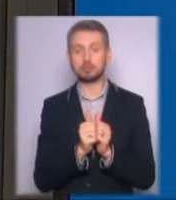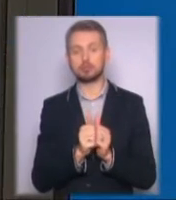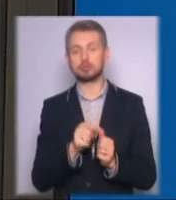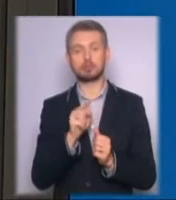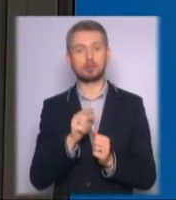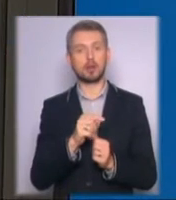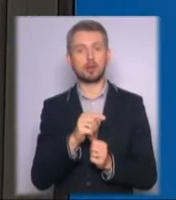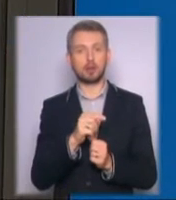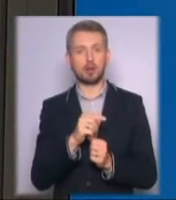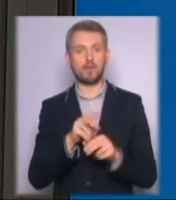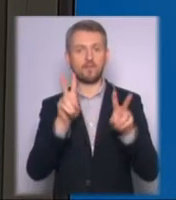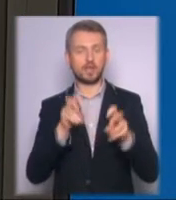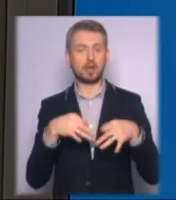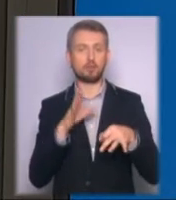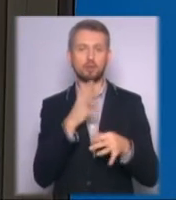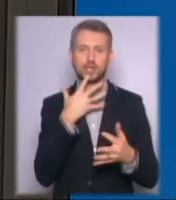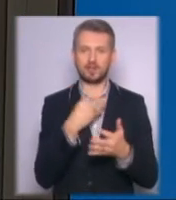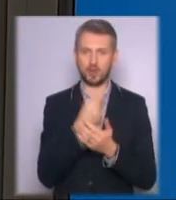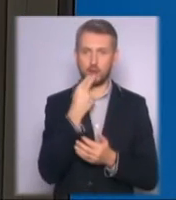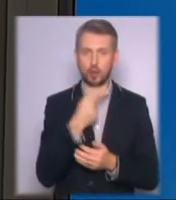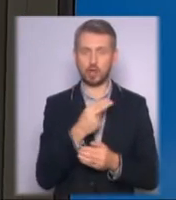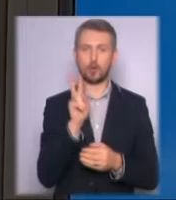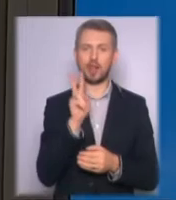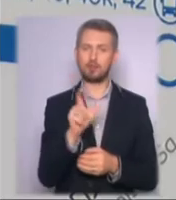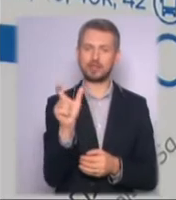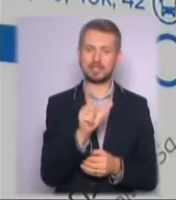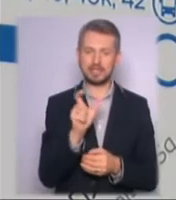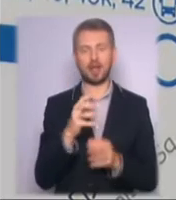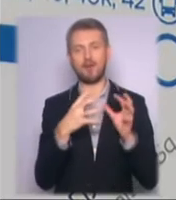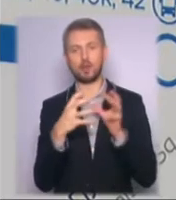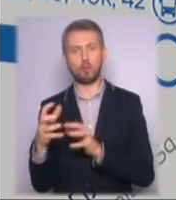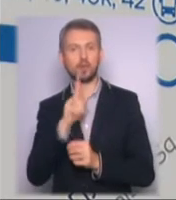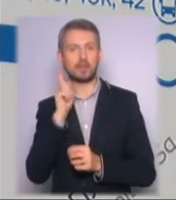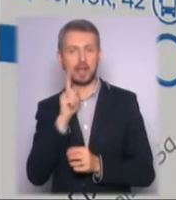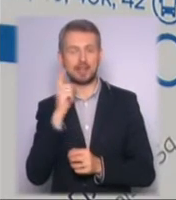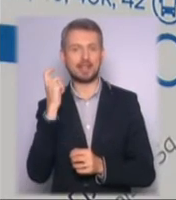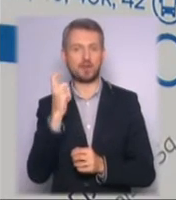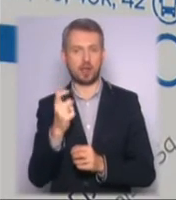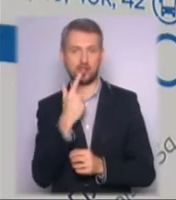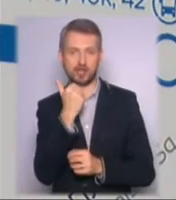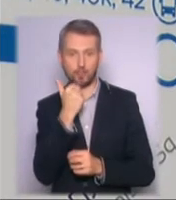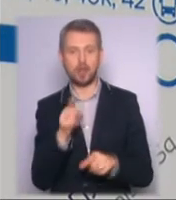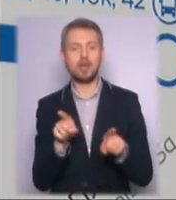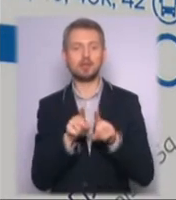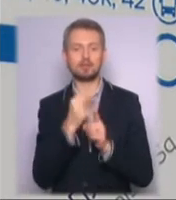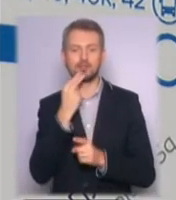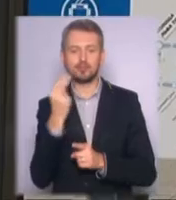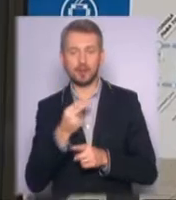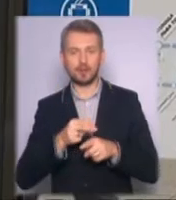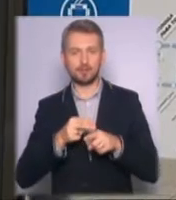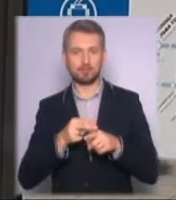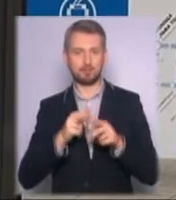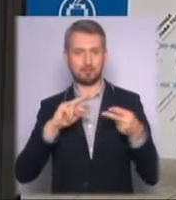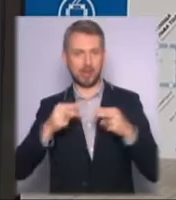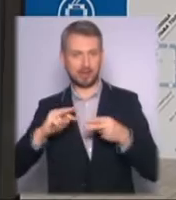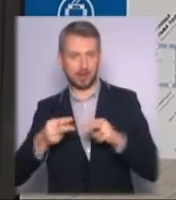власний колір. Тролейбуси сині, автобуси зелені, а трамваї червоні. Такої ж гами і піктограми на зупинках з пересадками.